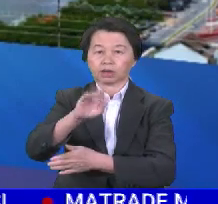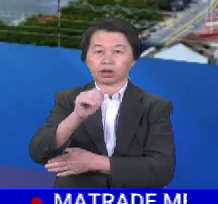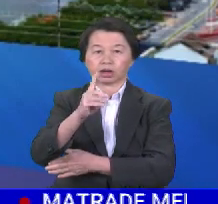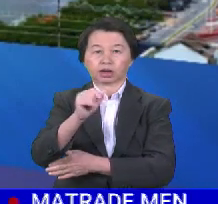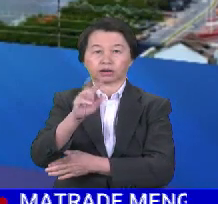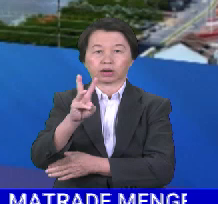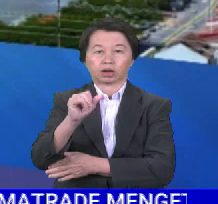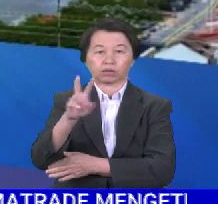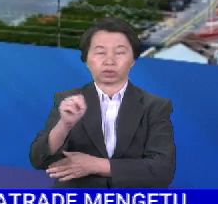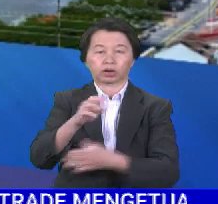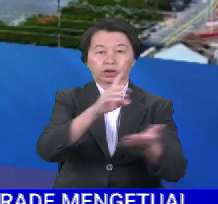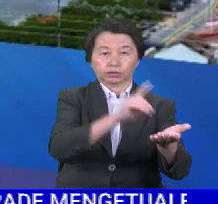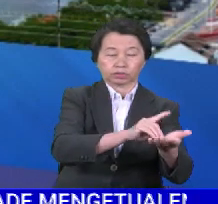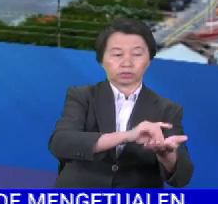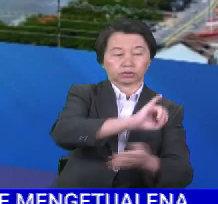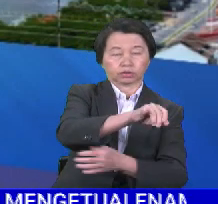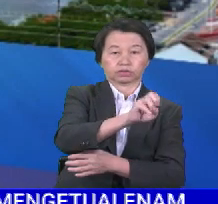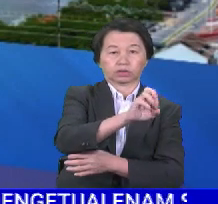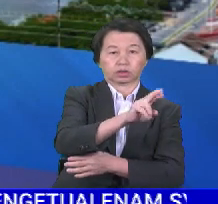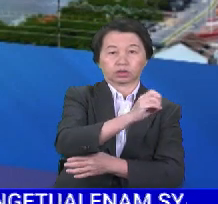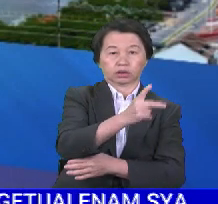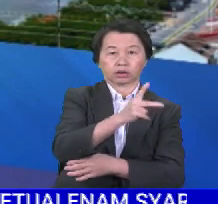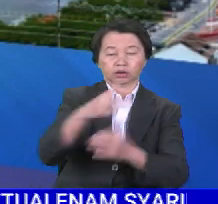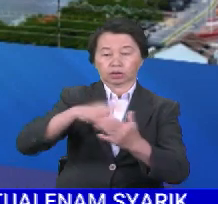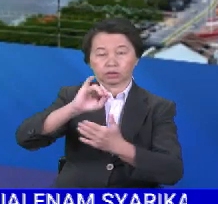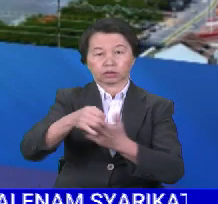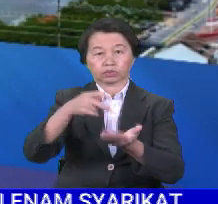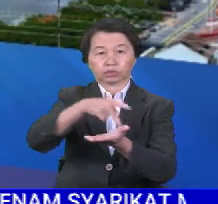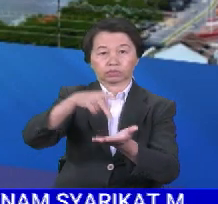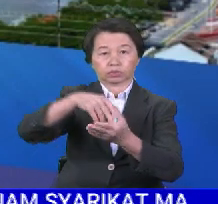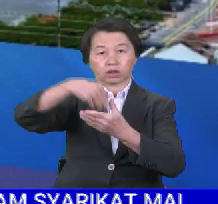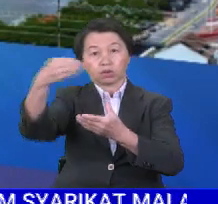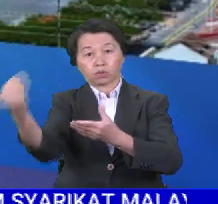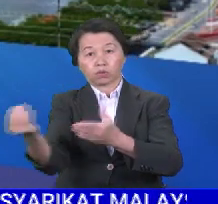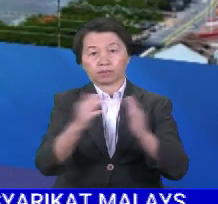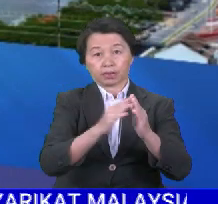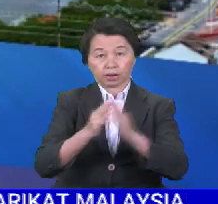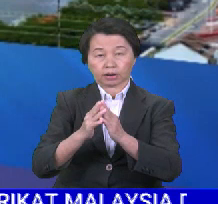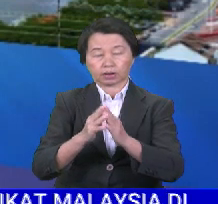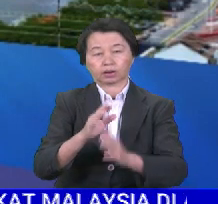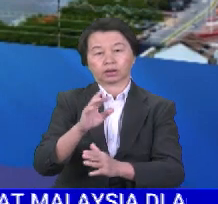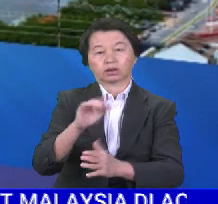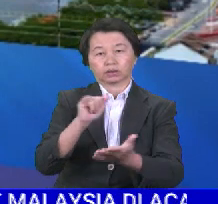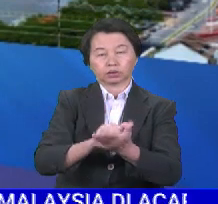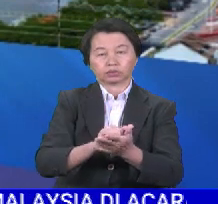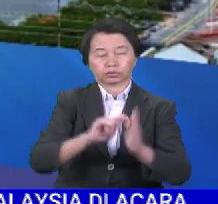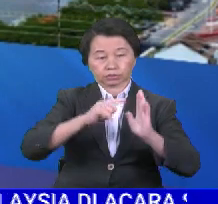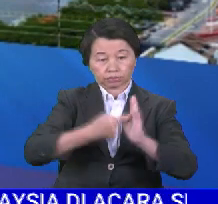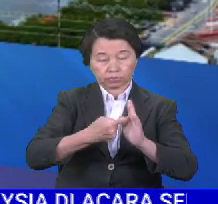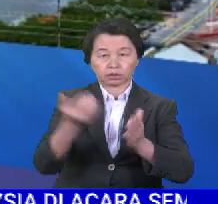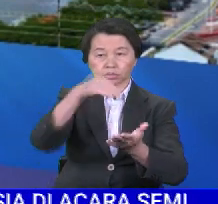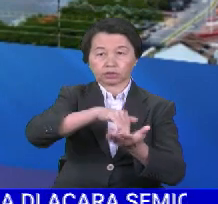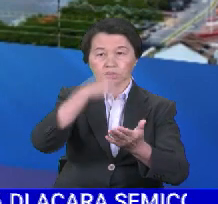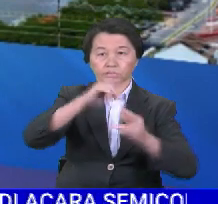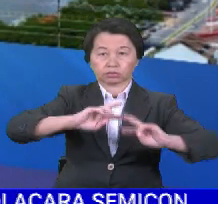Pengangkutan Datuk Dr. Jarib Susil berkata projek Pusat Pembangunan Luar Bandar Bayor BRGC itu diaktifkan semula